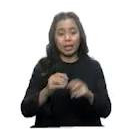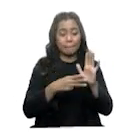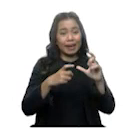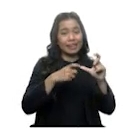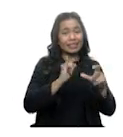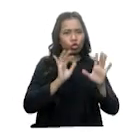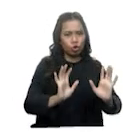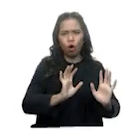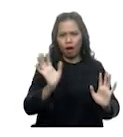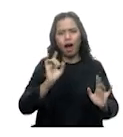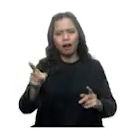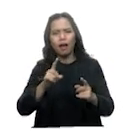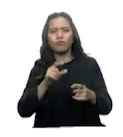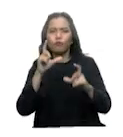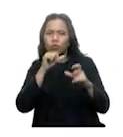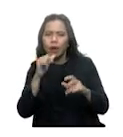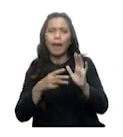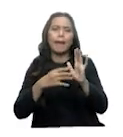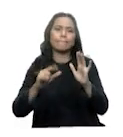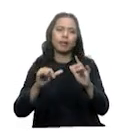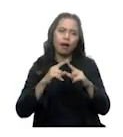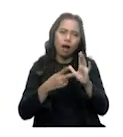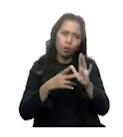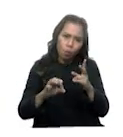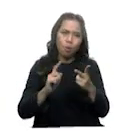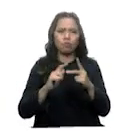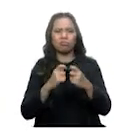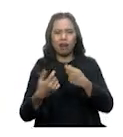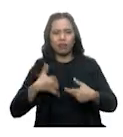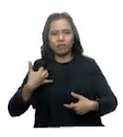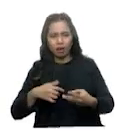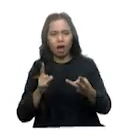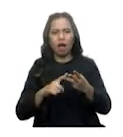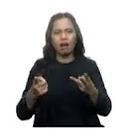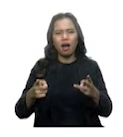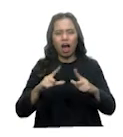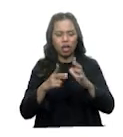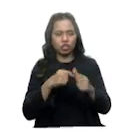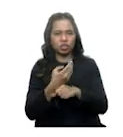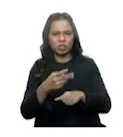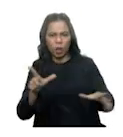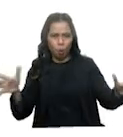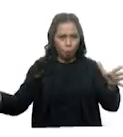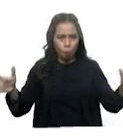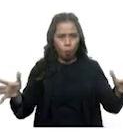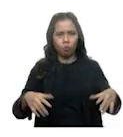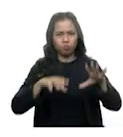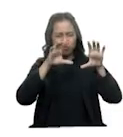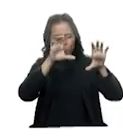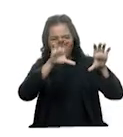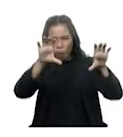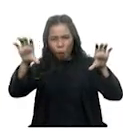foto Emiliano Martinez kiper timnas Argentina dan juga gelandang sayap Angel Di Maria unggahan poster ini banyak